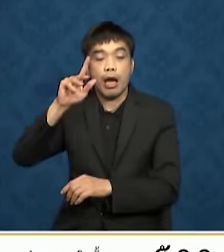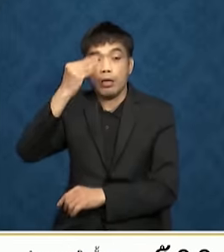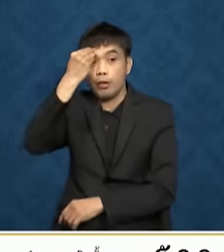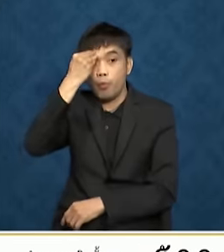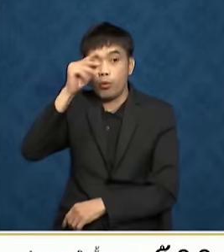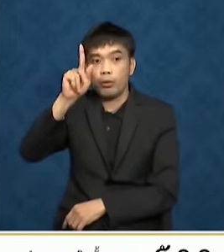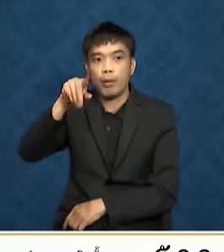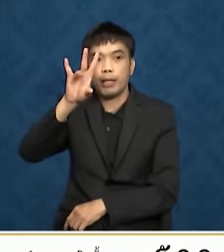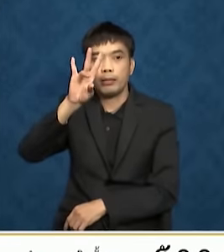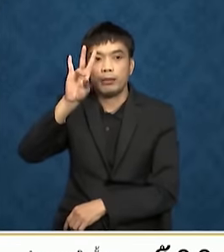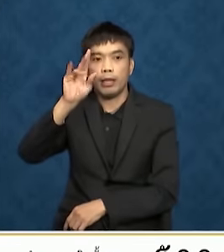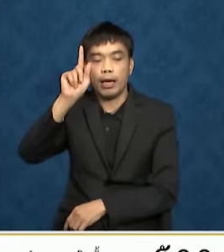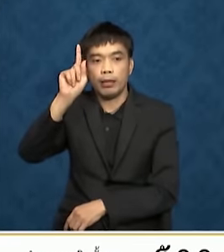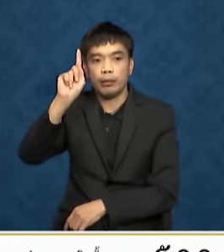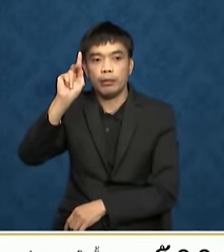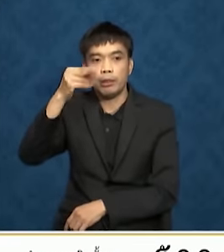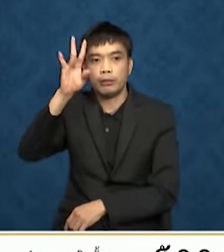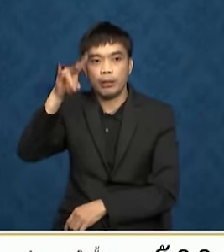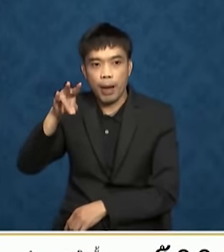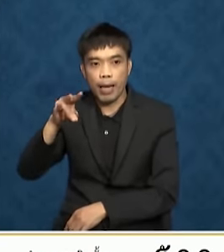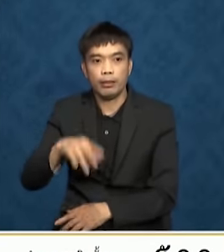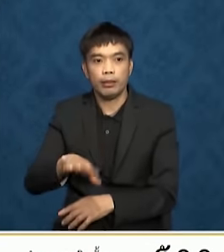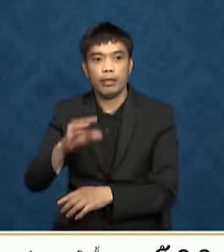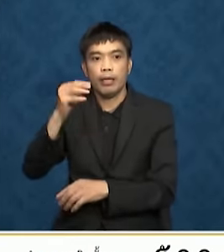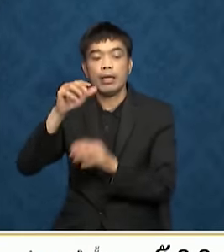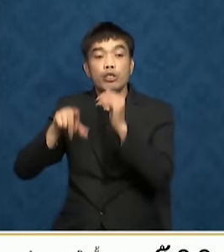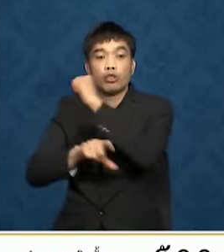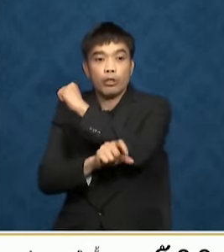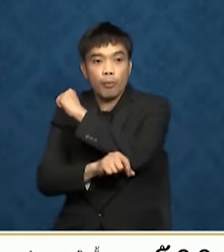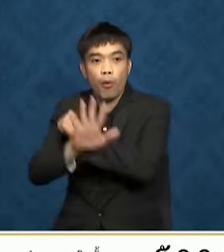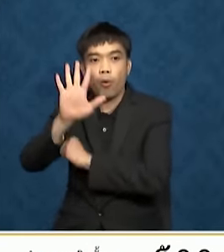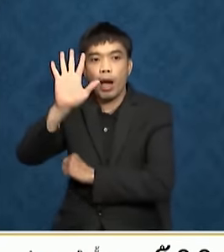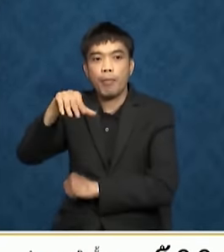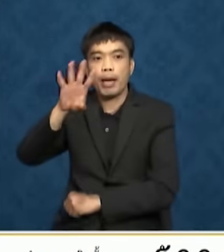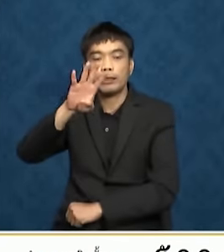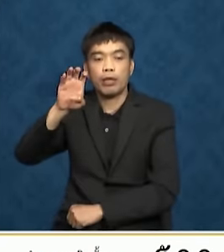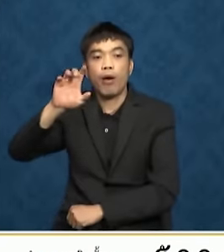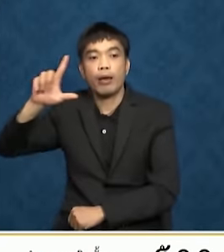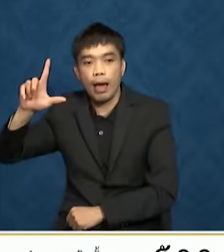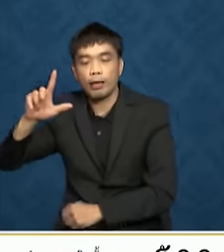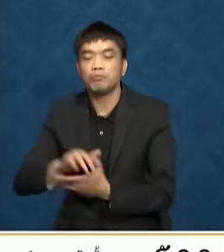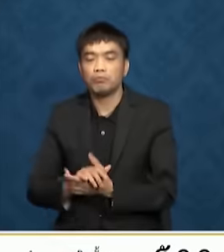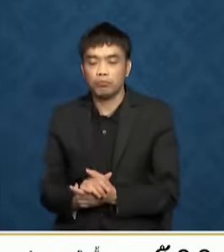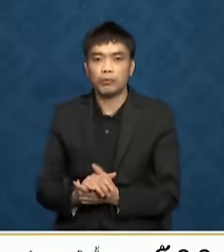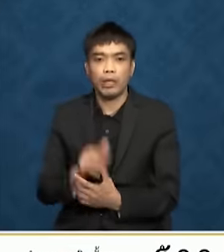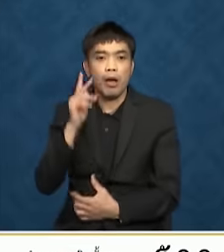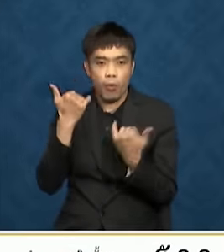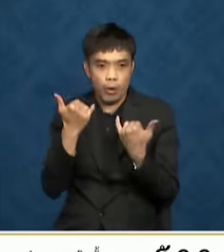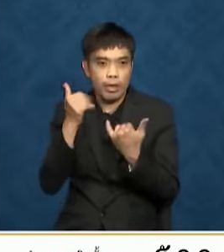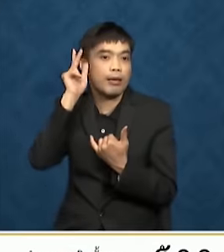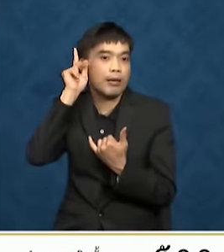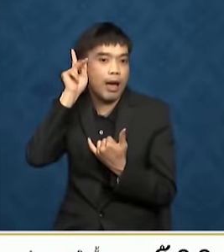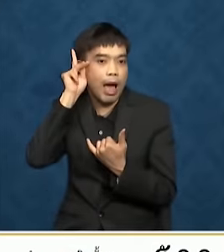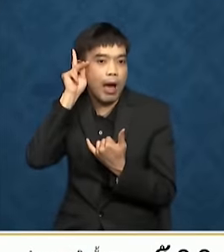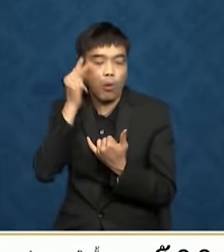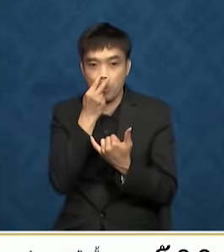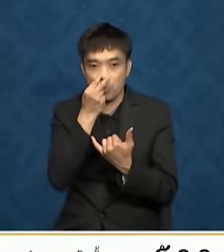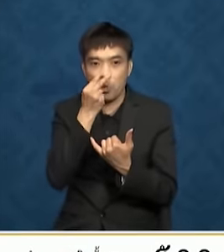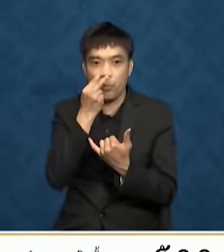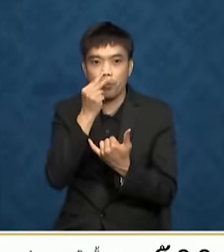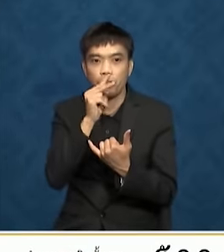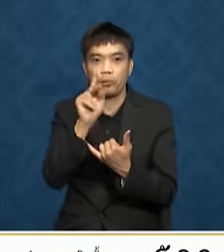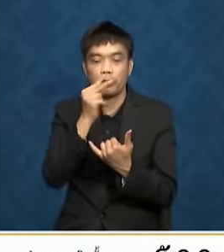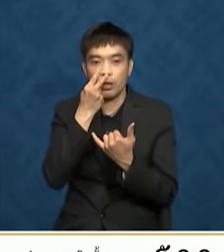ล้านอันนี้มันก็เป็นคำถามที่ก็ตรงคล้ายๆกันกับข่าววันนี้เลยครับที่มาจากสภาอุสา